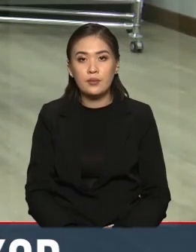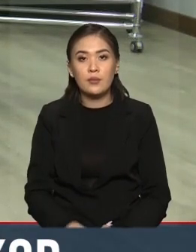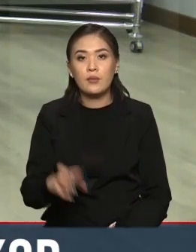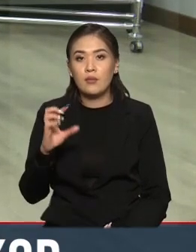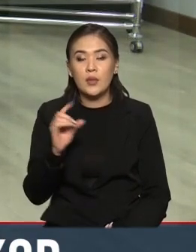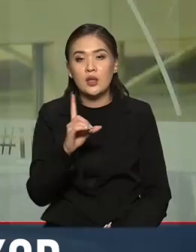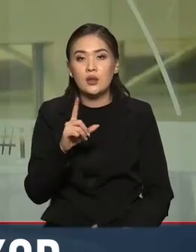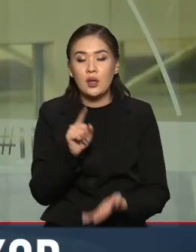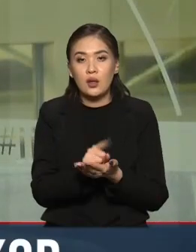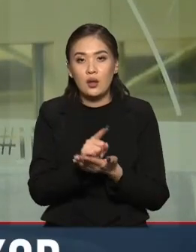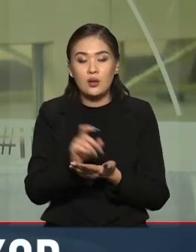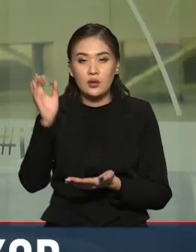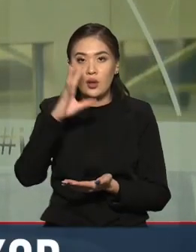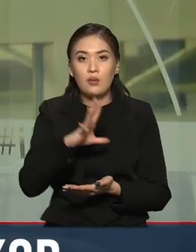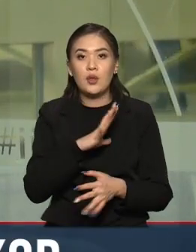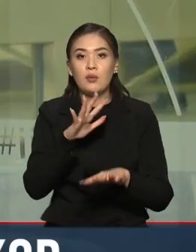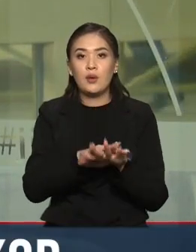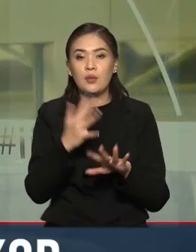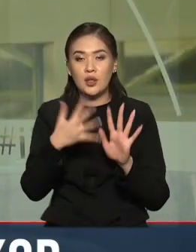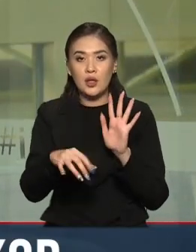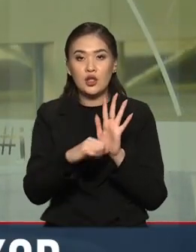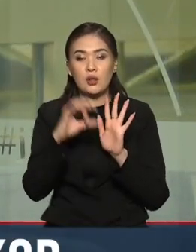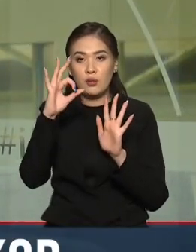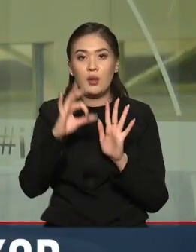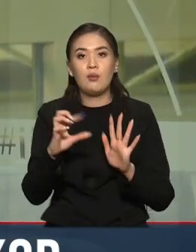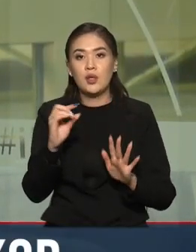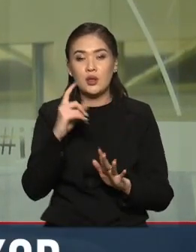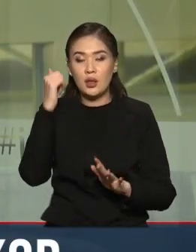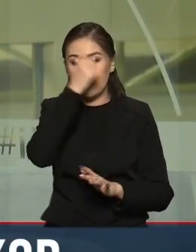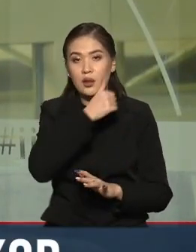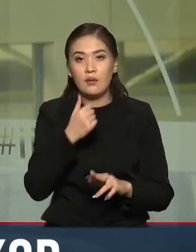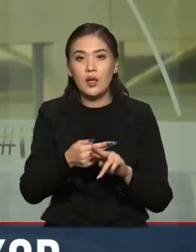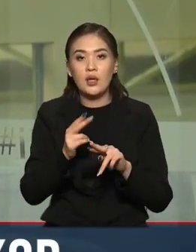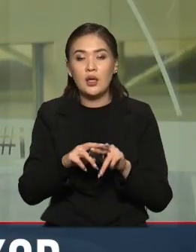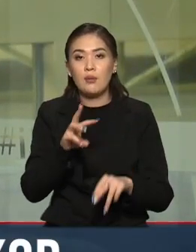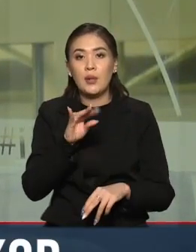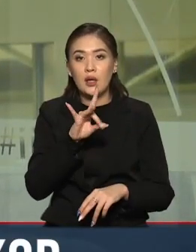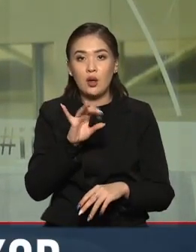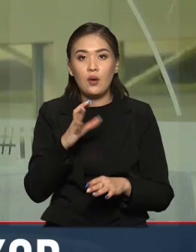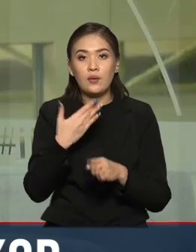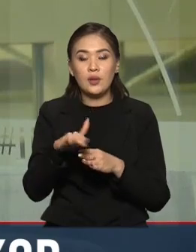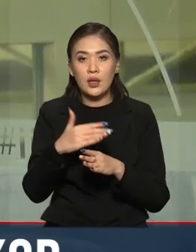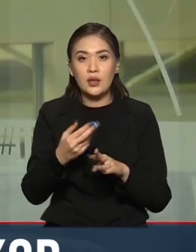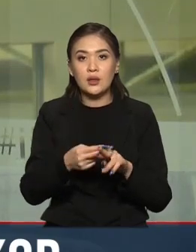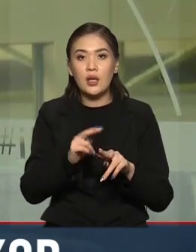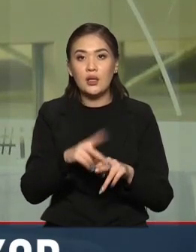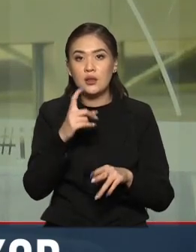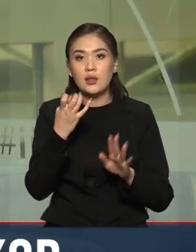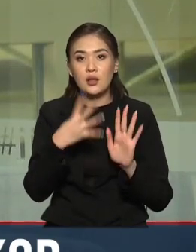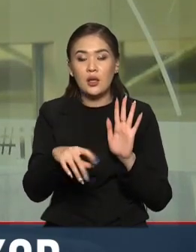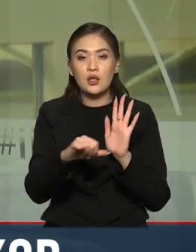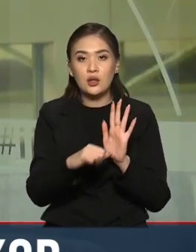беззалоговым, ставка у банка 56% годовых, тоже не маленький процент, а у микрофинансовых организаций вообще от 146